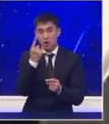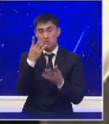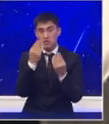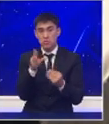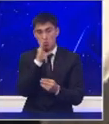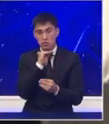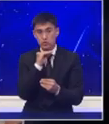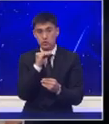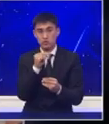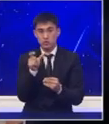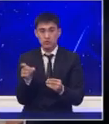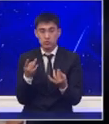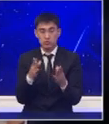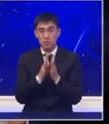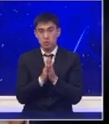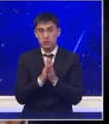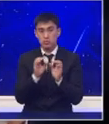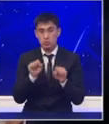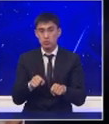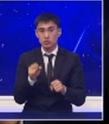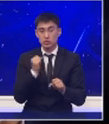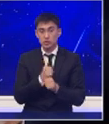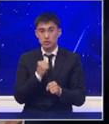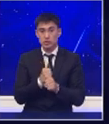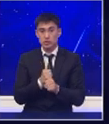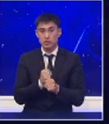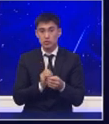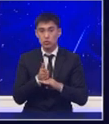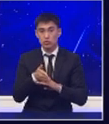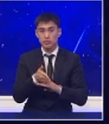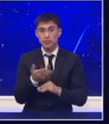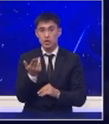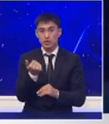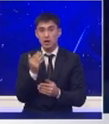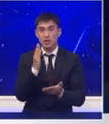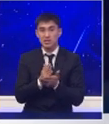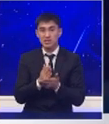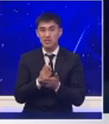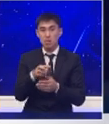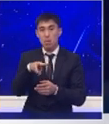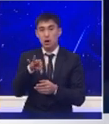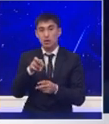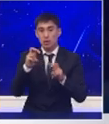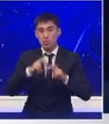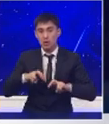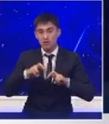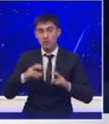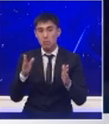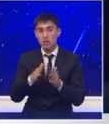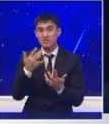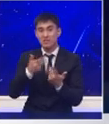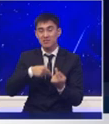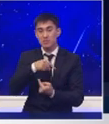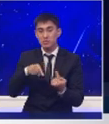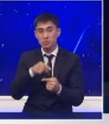работы, просто по-человечески их попросить, чтобы они сделали этот доступ. Да, мораторий есть на проверку малого и среднего бизнеса.